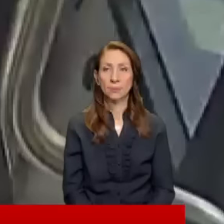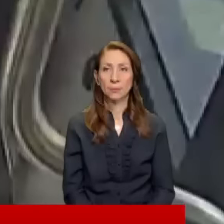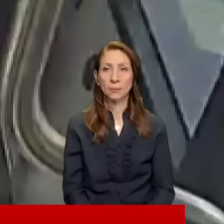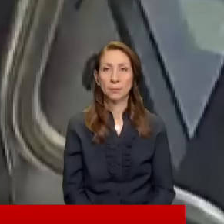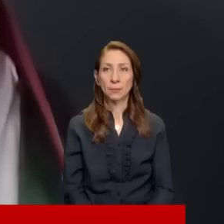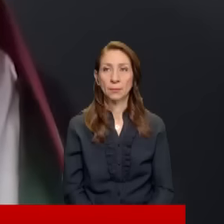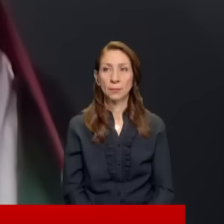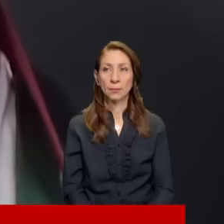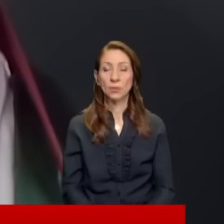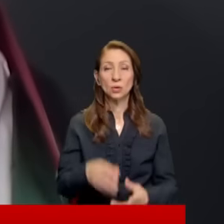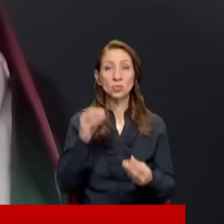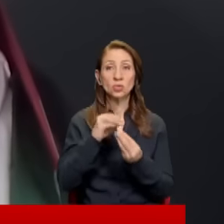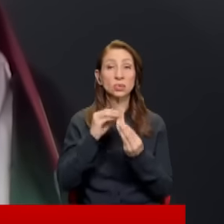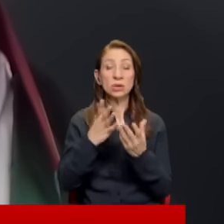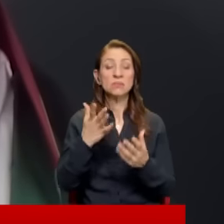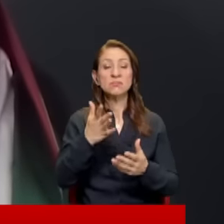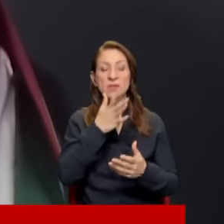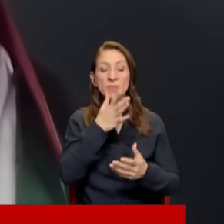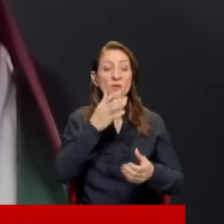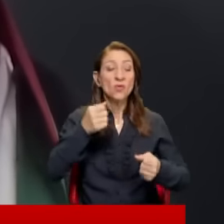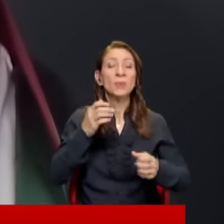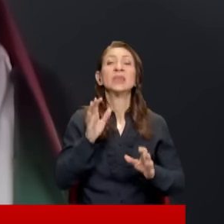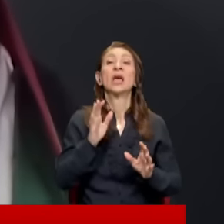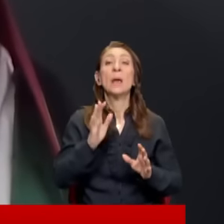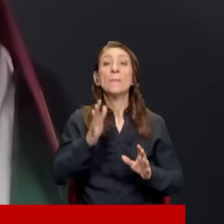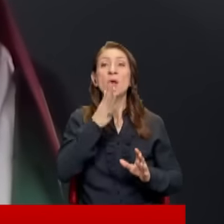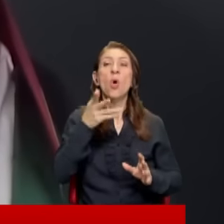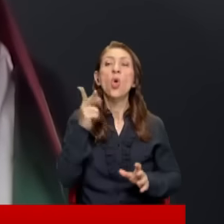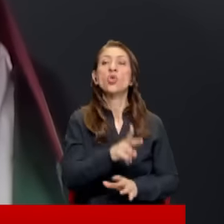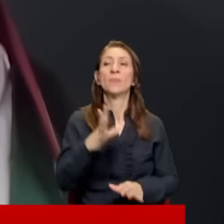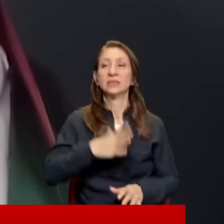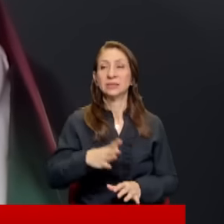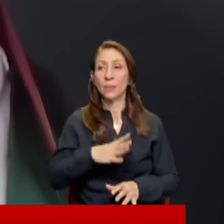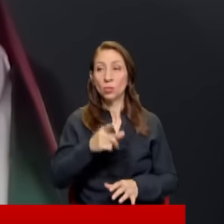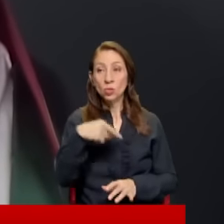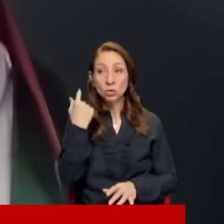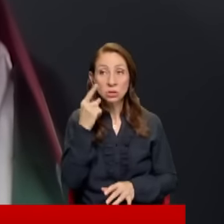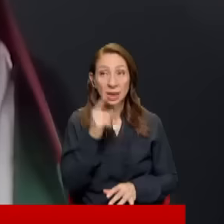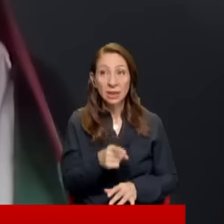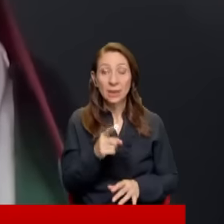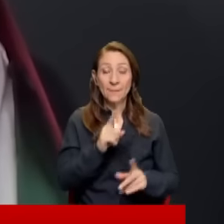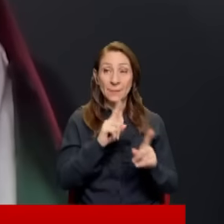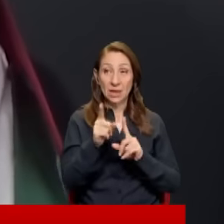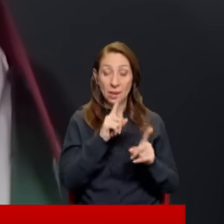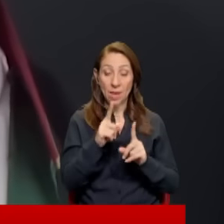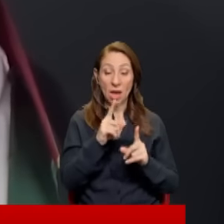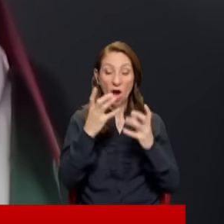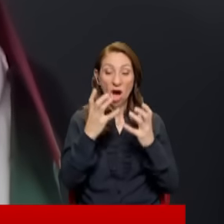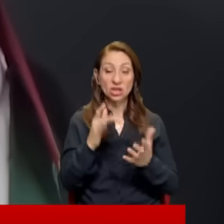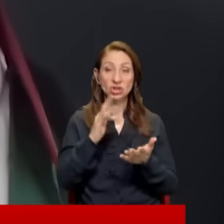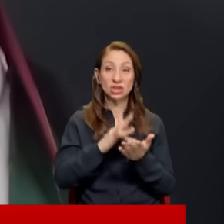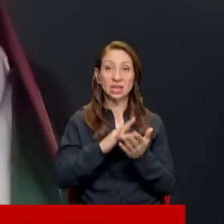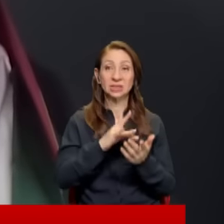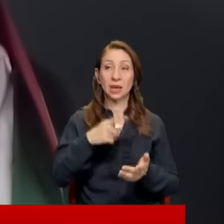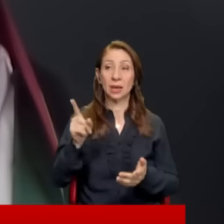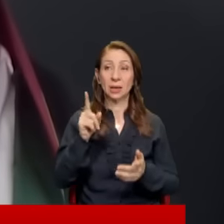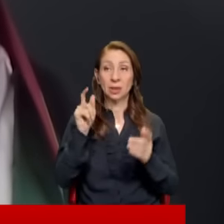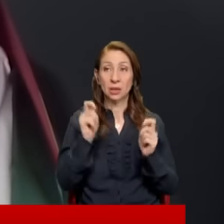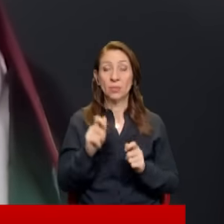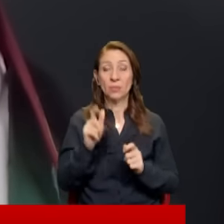kaldırm suçun niteliği kasten yaralama değil kasten öldürmeye teşebbüs Bu sebeple yargılama Ağır Ceza Mahkemesi de yapılmak